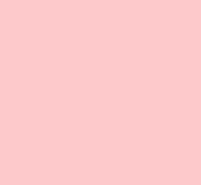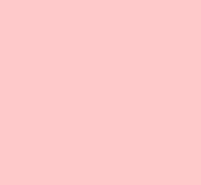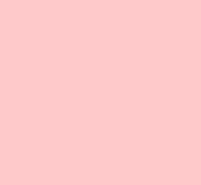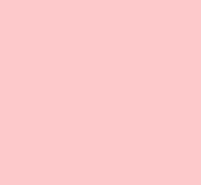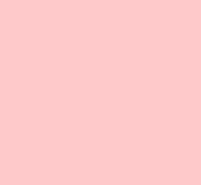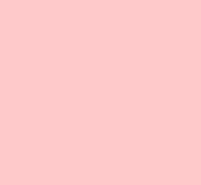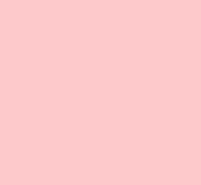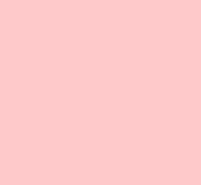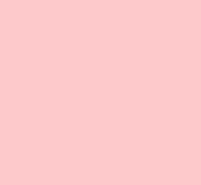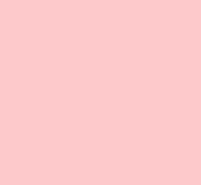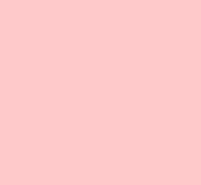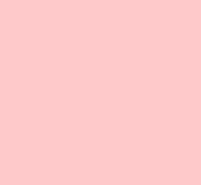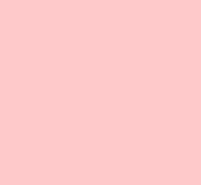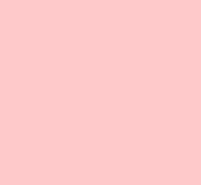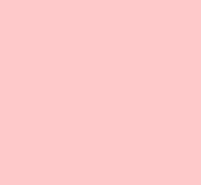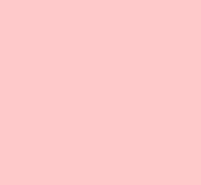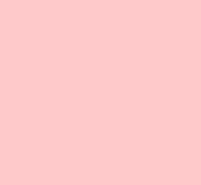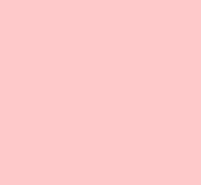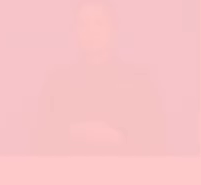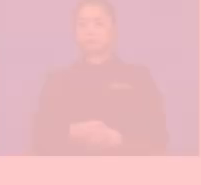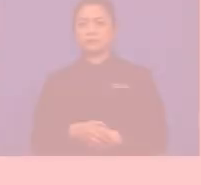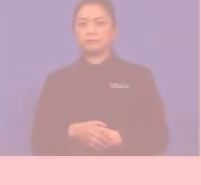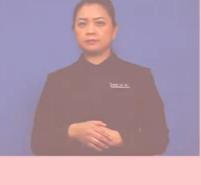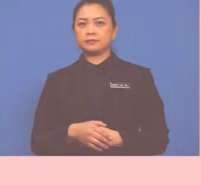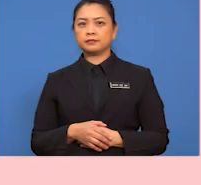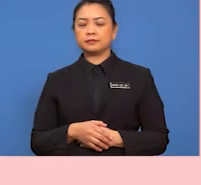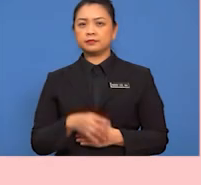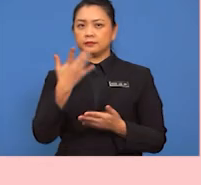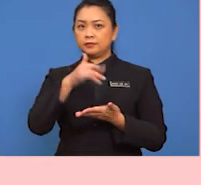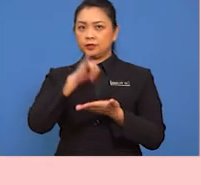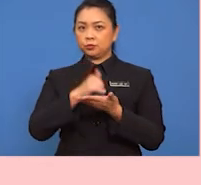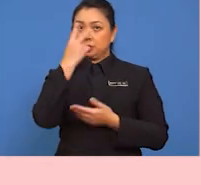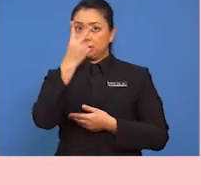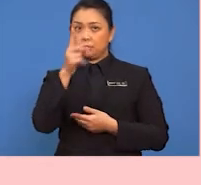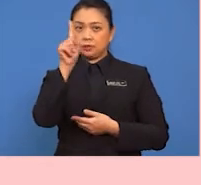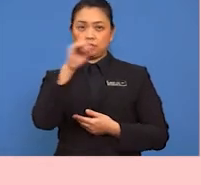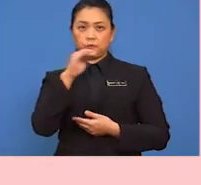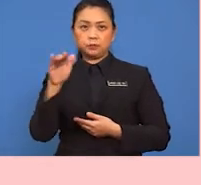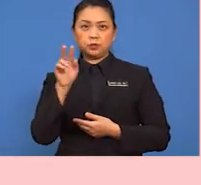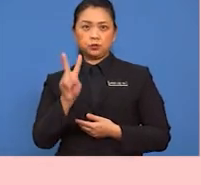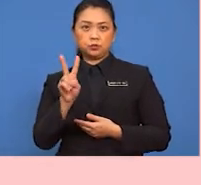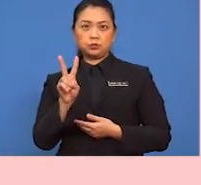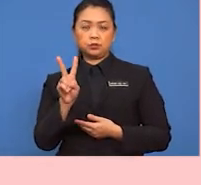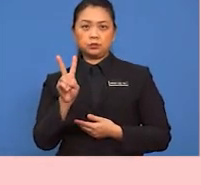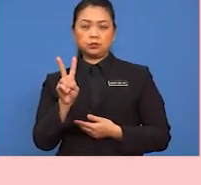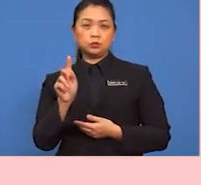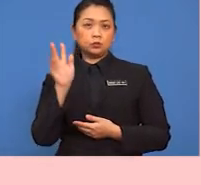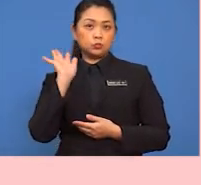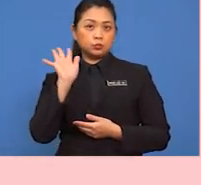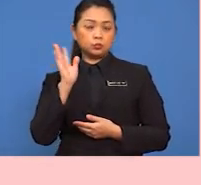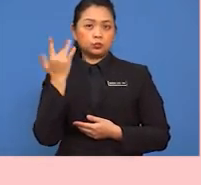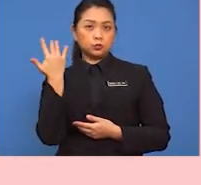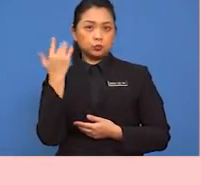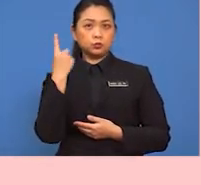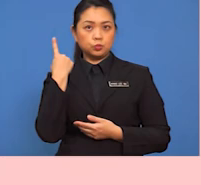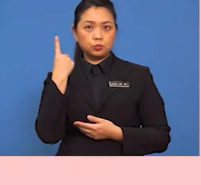Seterusnya 1 per 2 Darab hasil pendarapan 2 matriks